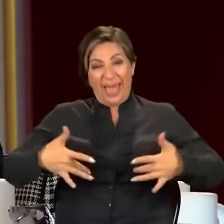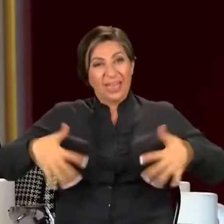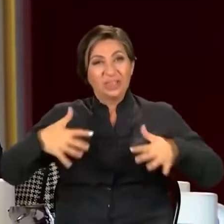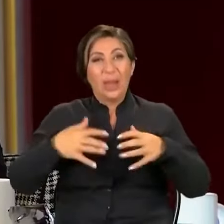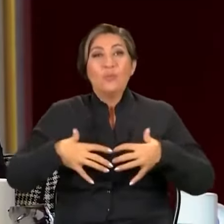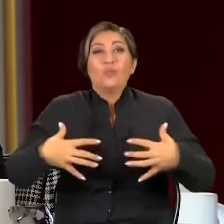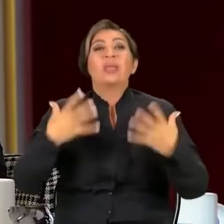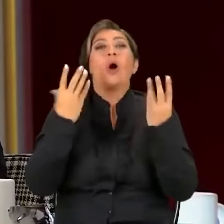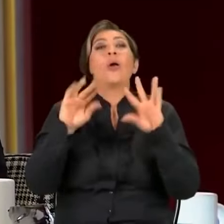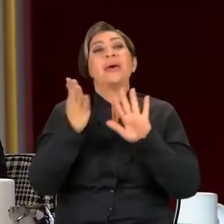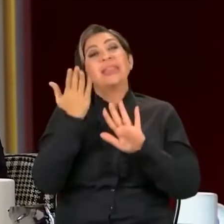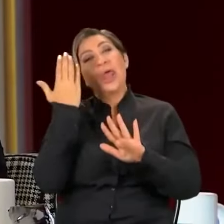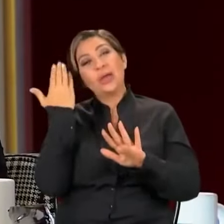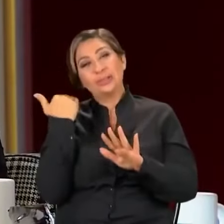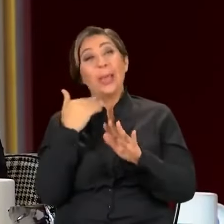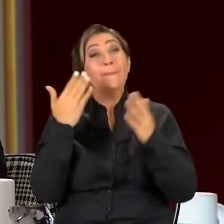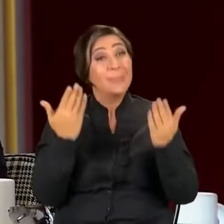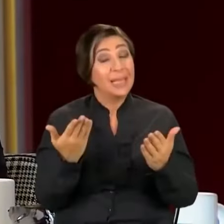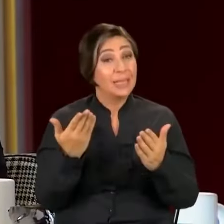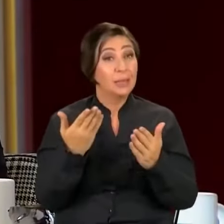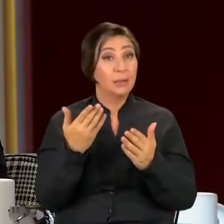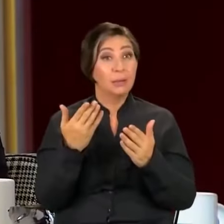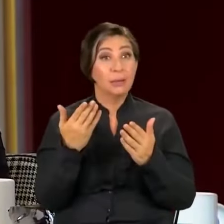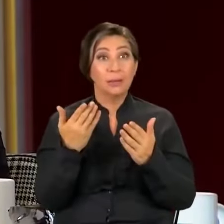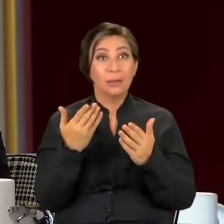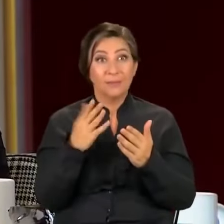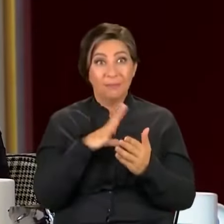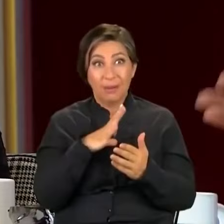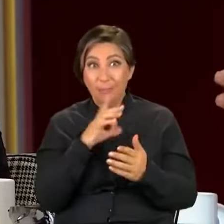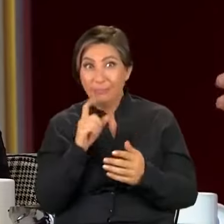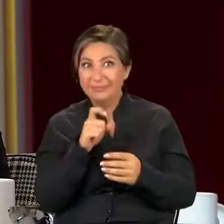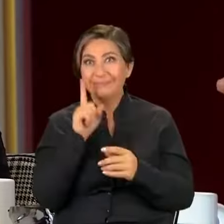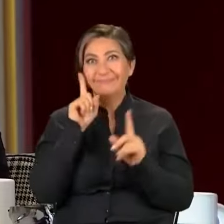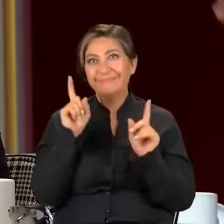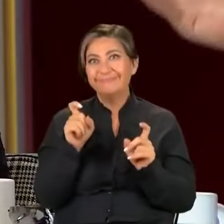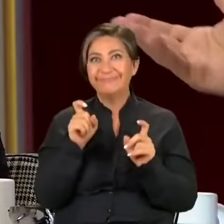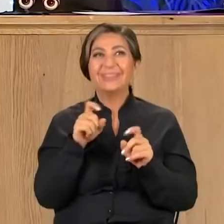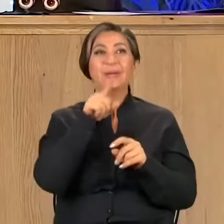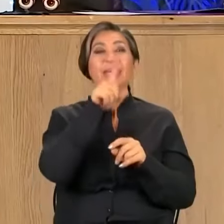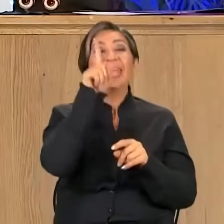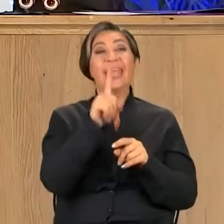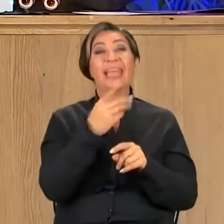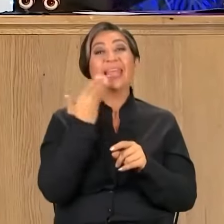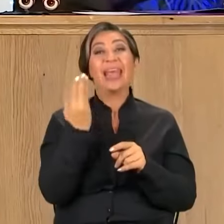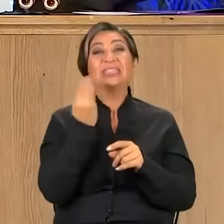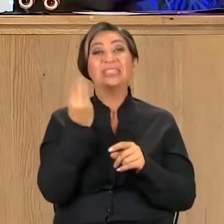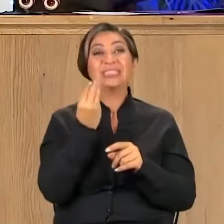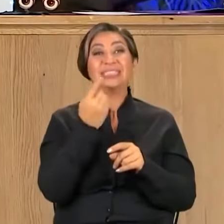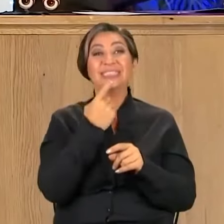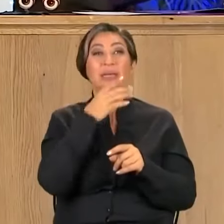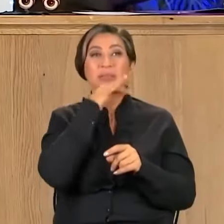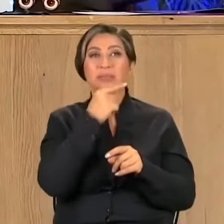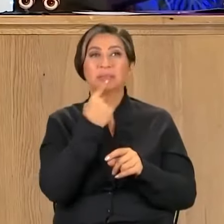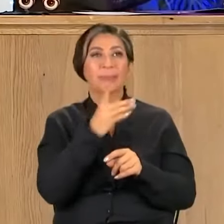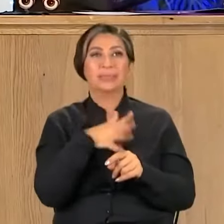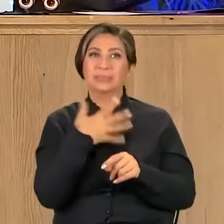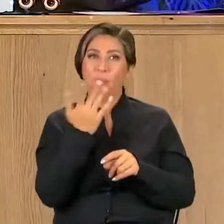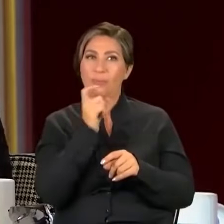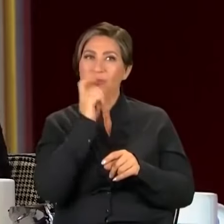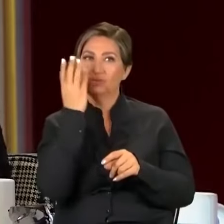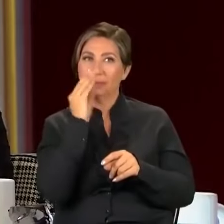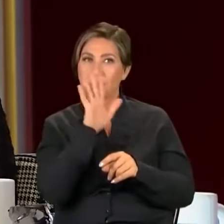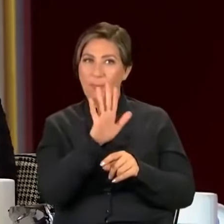daha önce. Peki bu yaşta, yani ilk gençliğini yaşamadığım bir yaşta, yaşlısın demek istemiyorum sakın